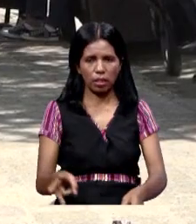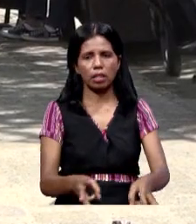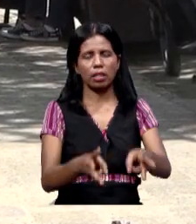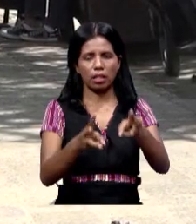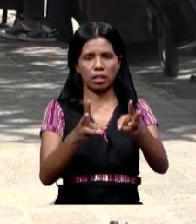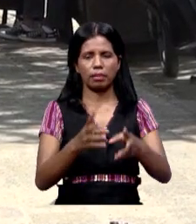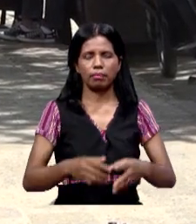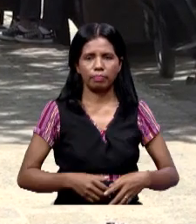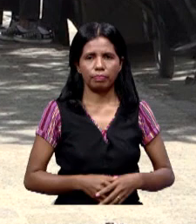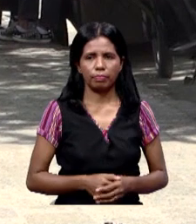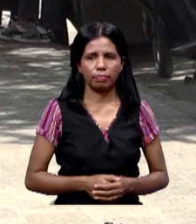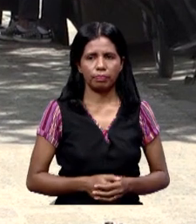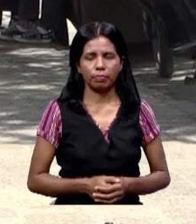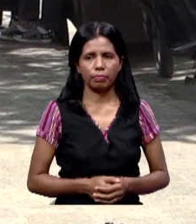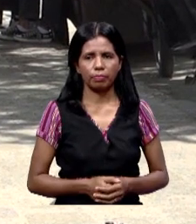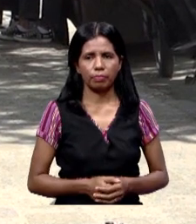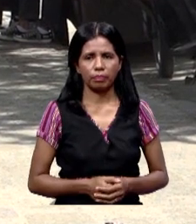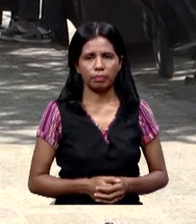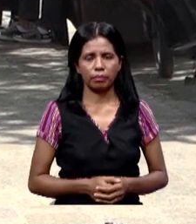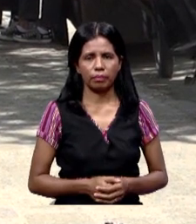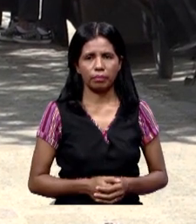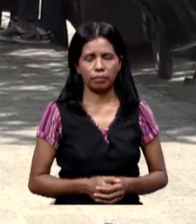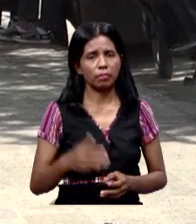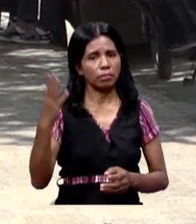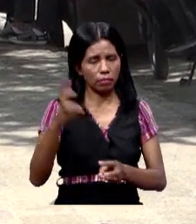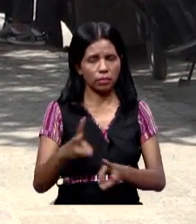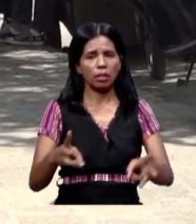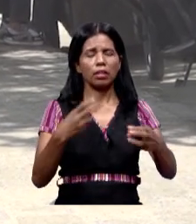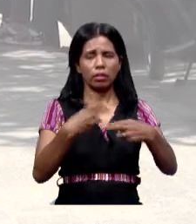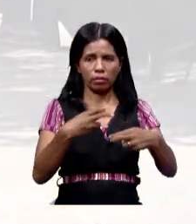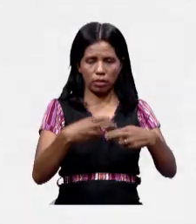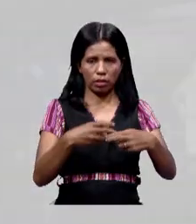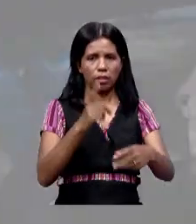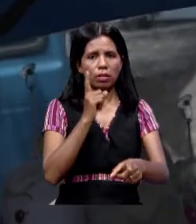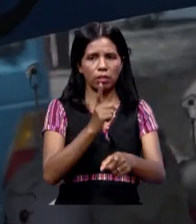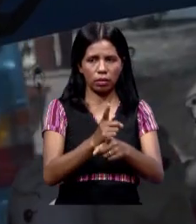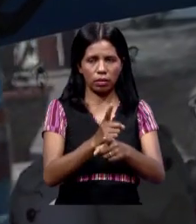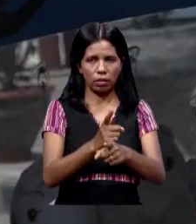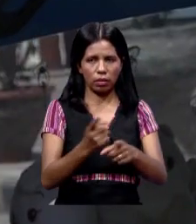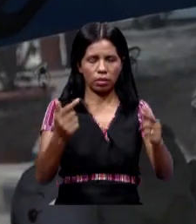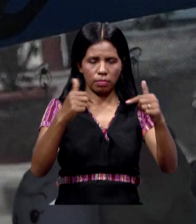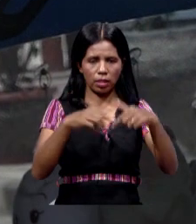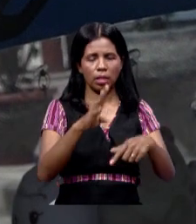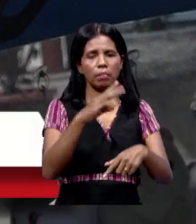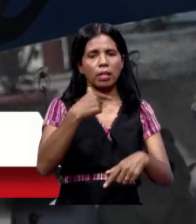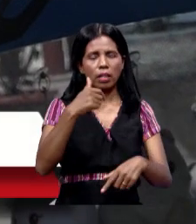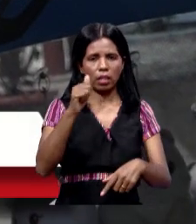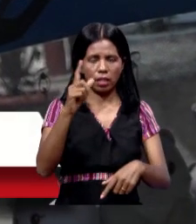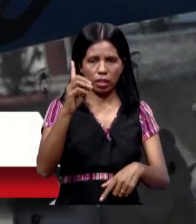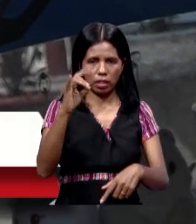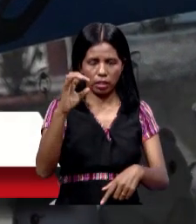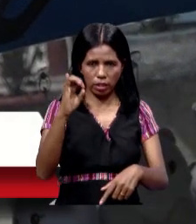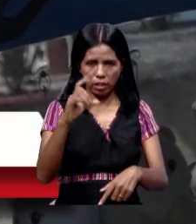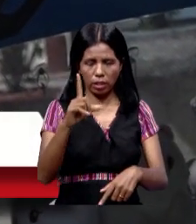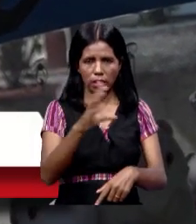clara. E ba dalam aras ke terus dia metiaut, mas mai ia bekerin mas ka